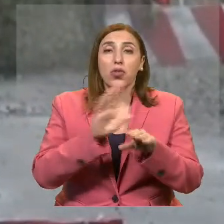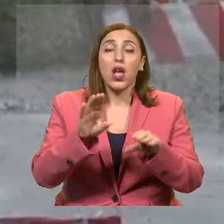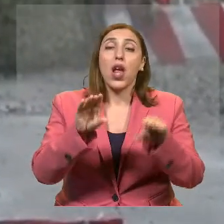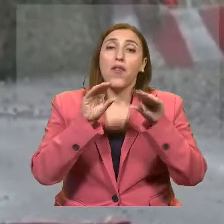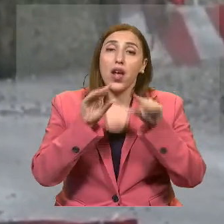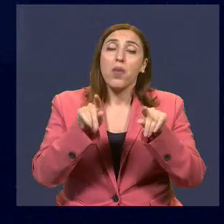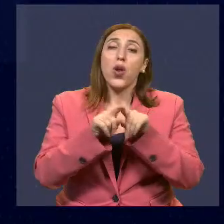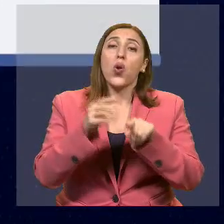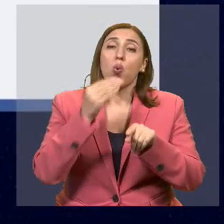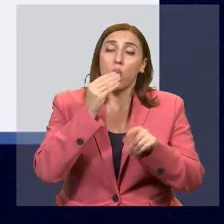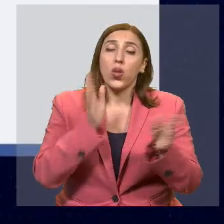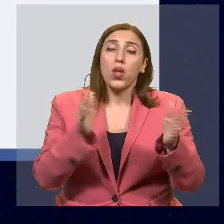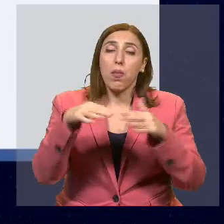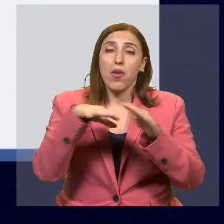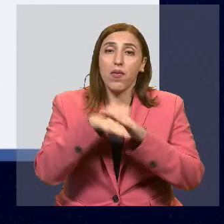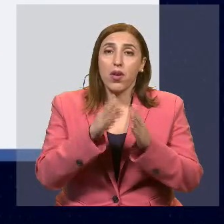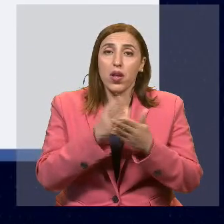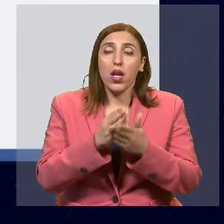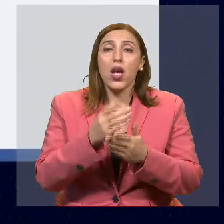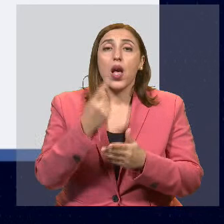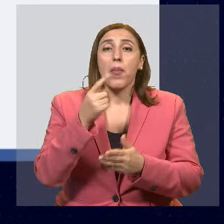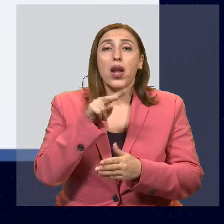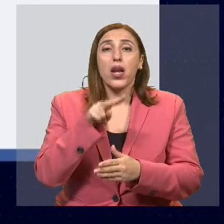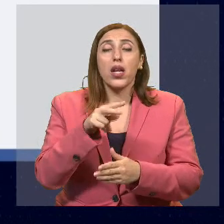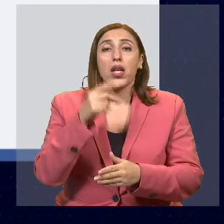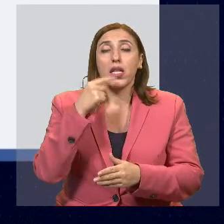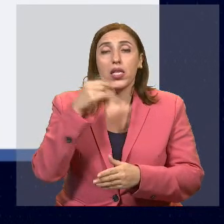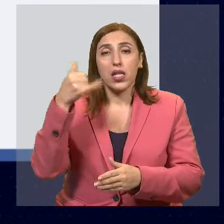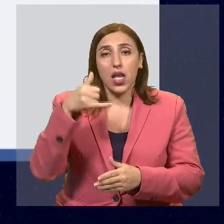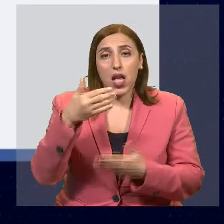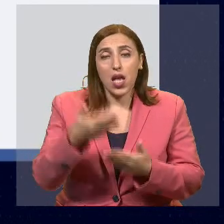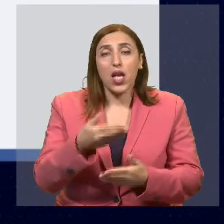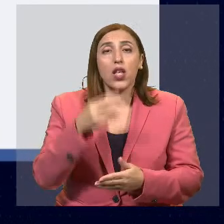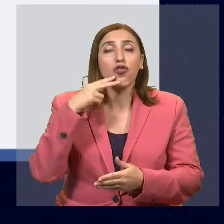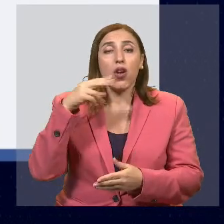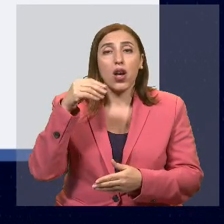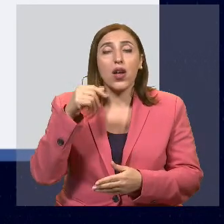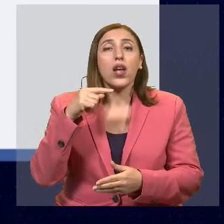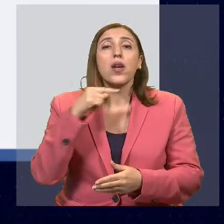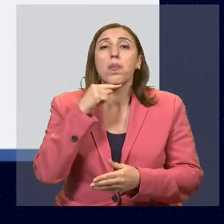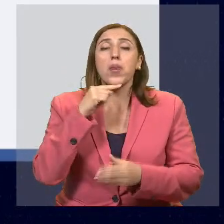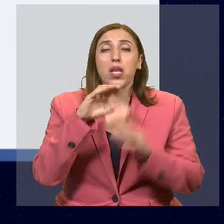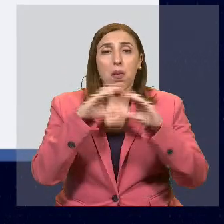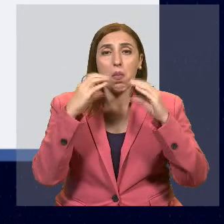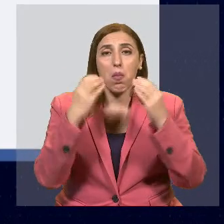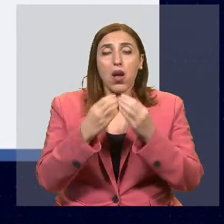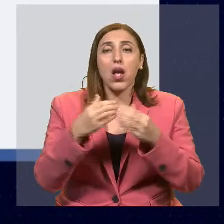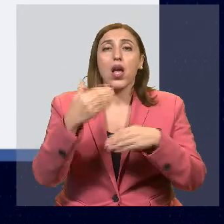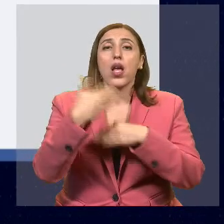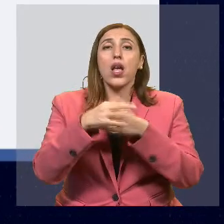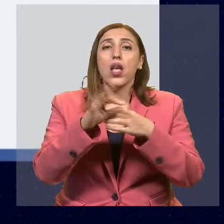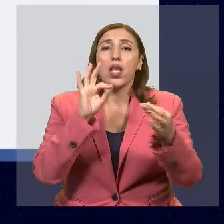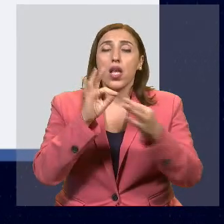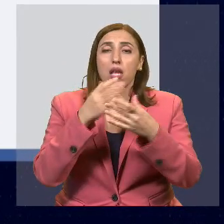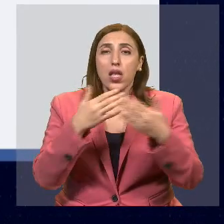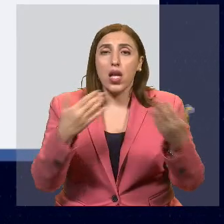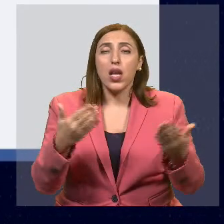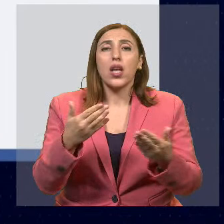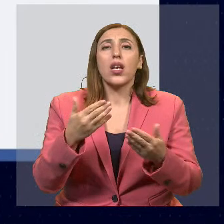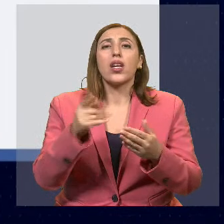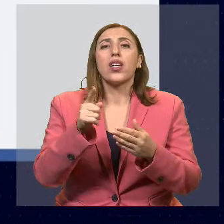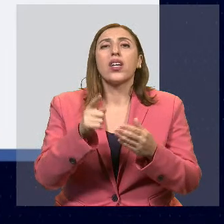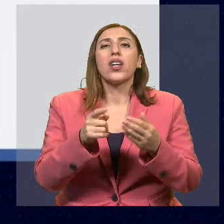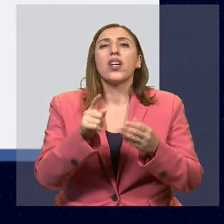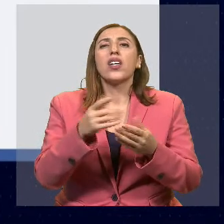սննդի փաթեթներ, դրանց մեջ 1 լիտր ձեթ է, 1 կիլոգրամ շաքարավազ, մսի պահածո, մակարոնեղեն են, հիգենիկ մի քանի